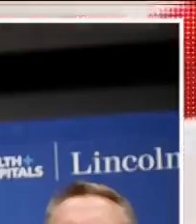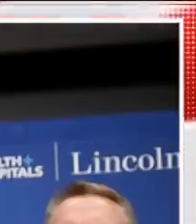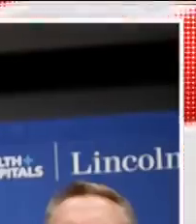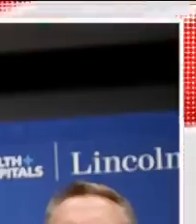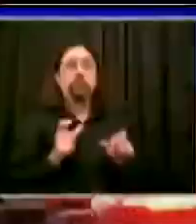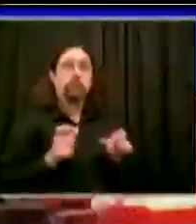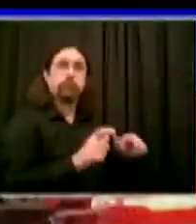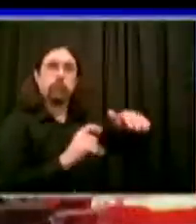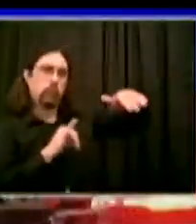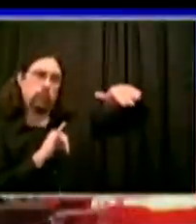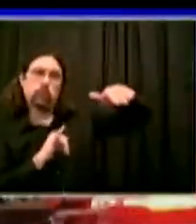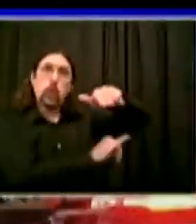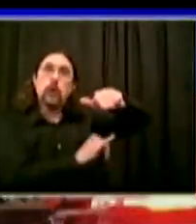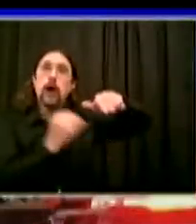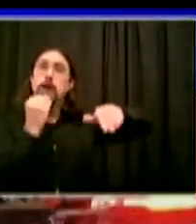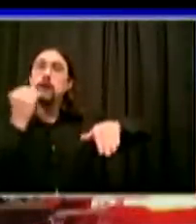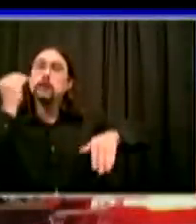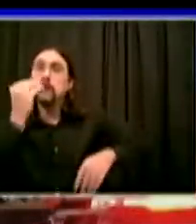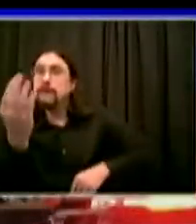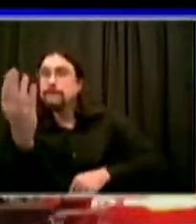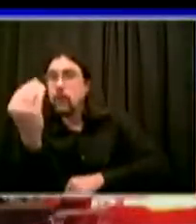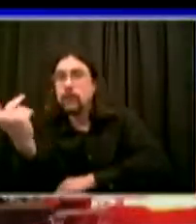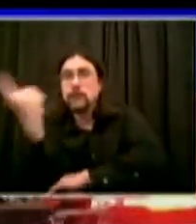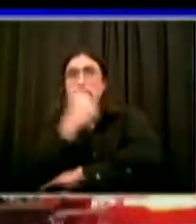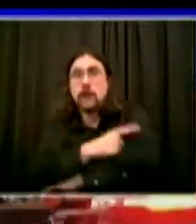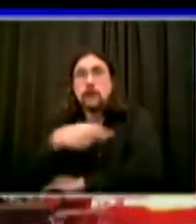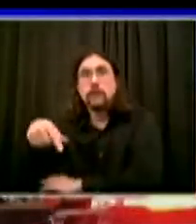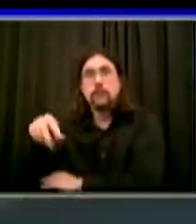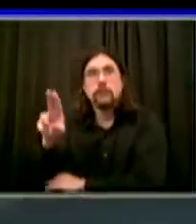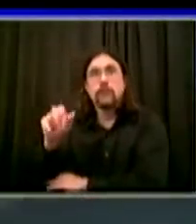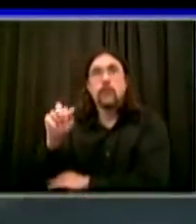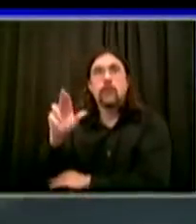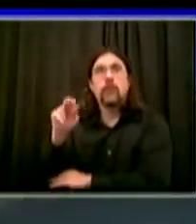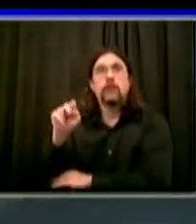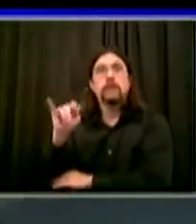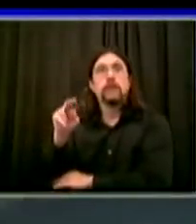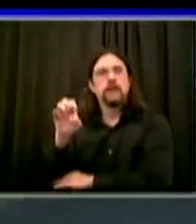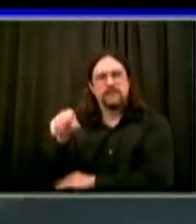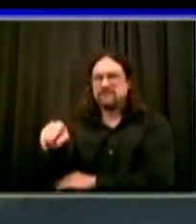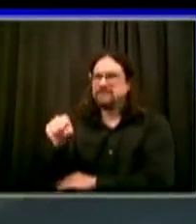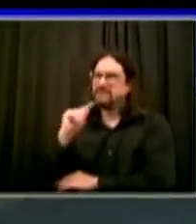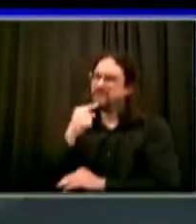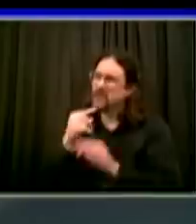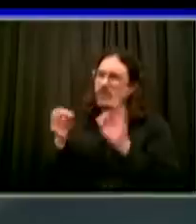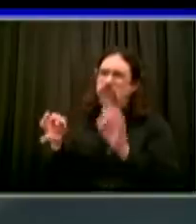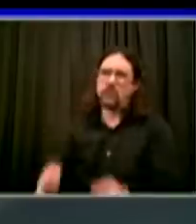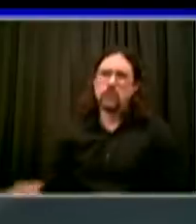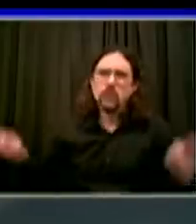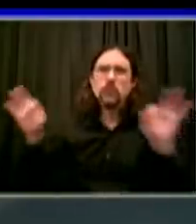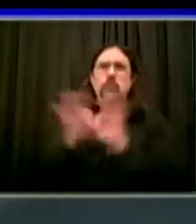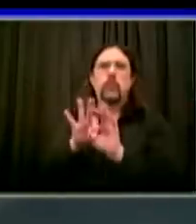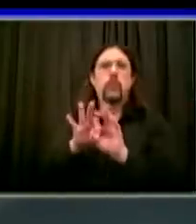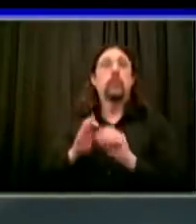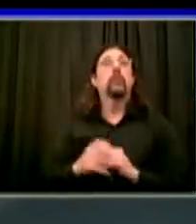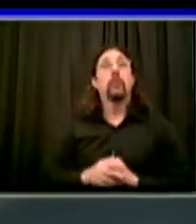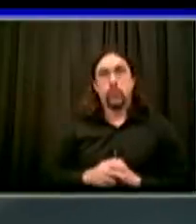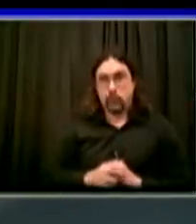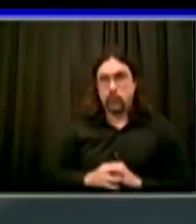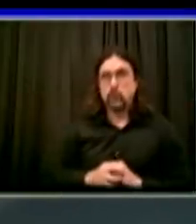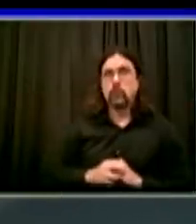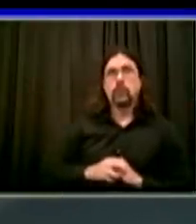распорядился. Сегодня в Нью-Йорке начнут действовать новые правила. Мы устроим блокпосты на ключевых въездах в